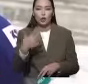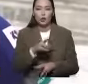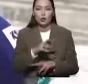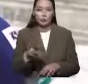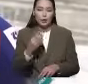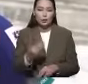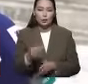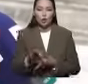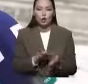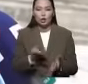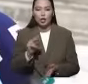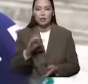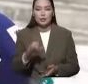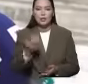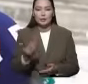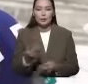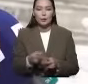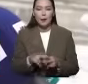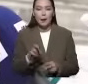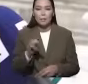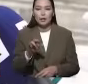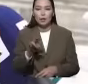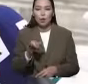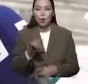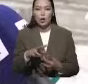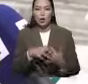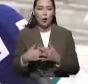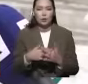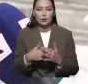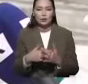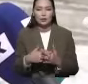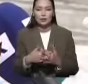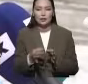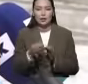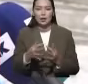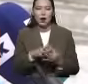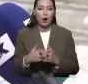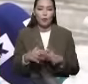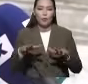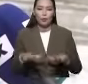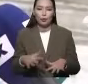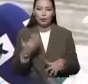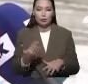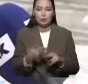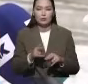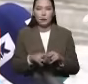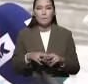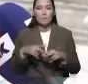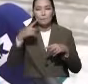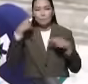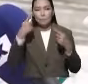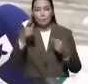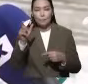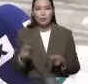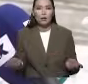жағдай департаментке Баян ауыл ауданында Қаржыкөл ауыл зимовкасында малшы жоғалған туралы. Қазір